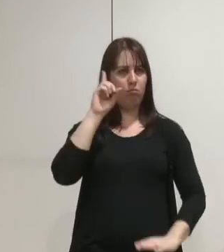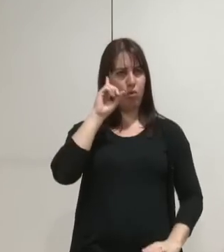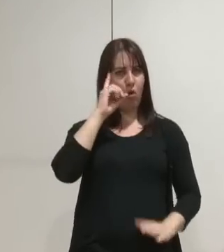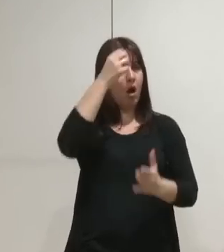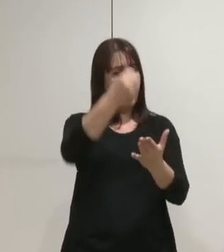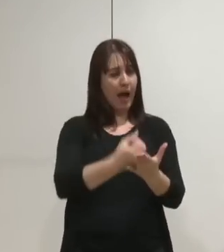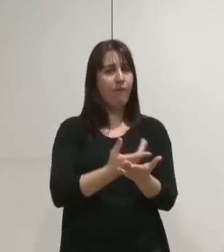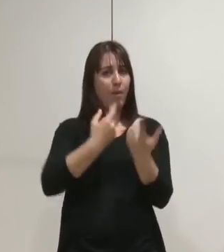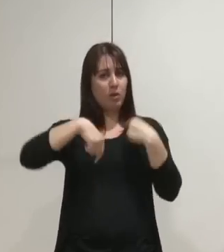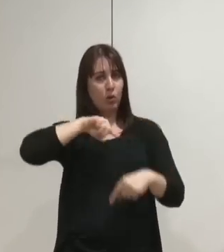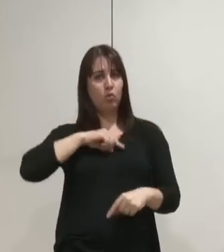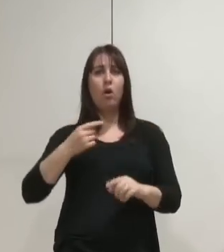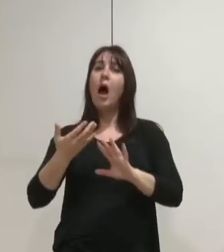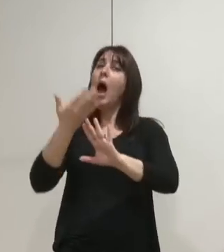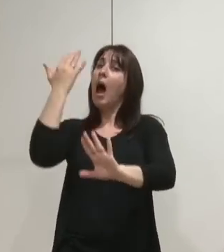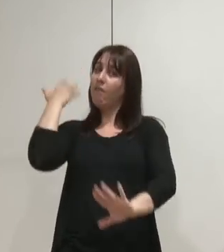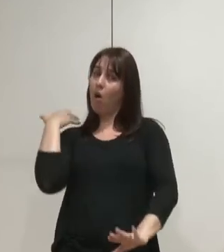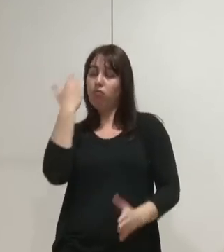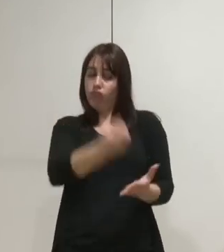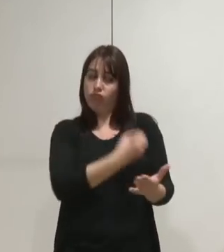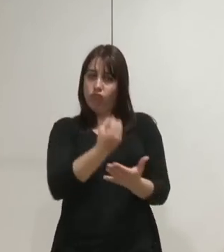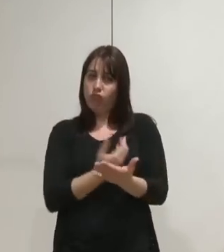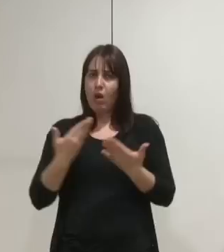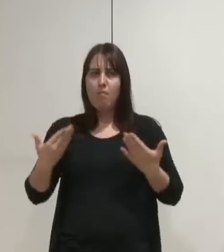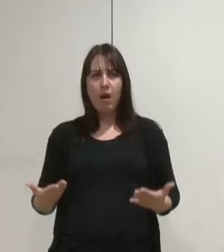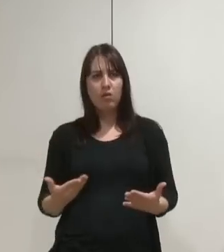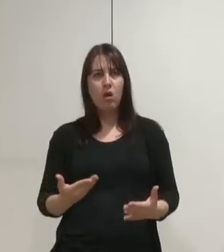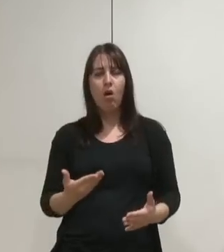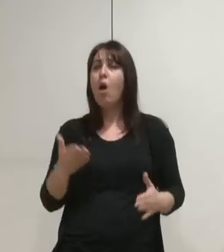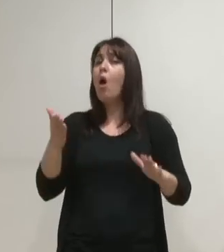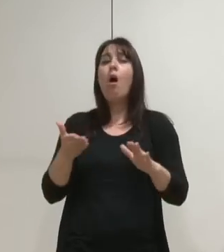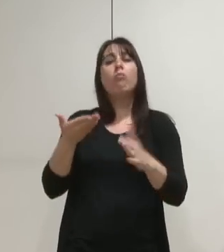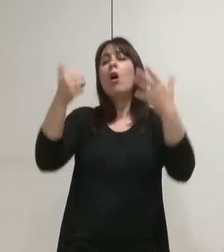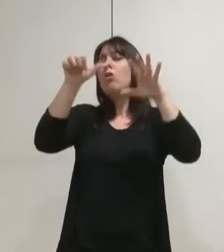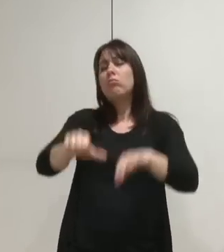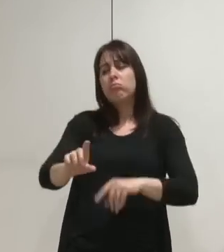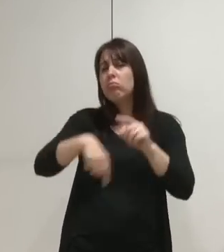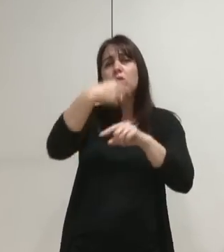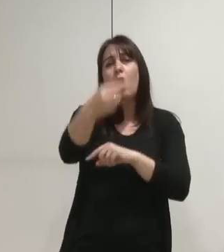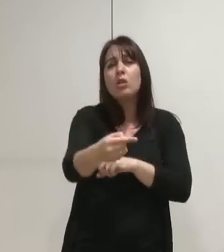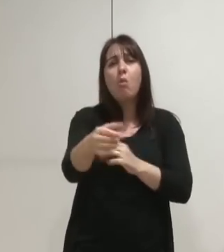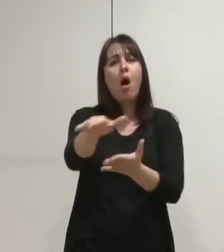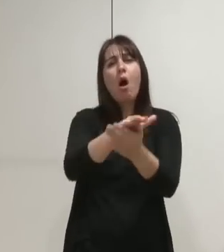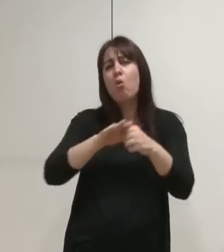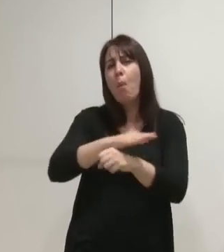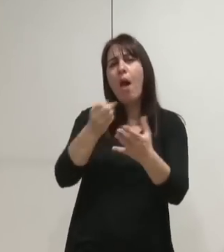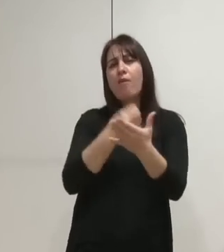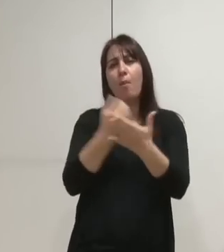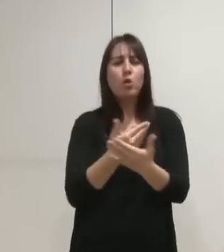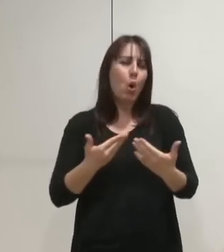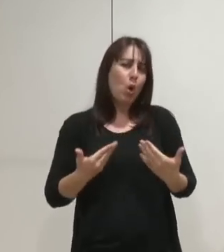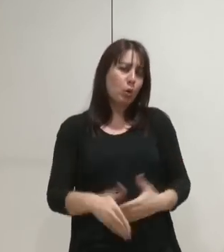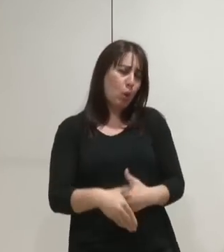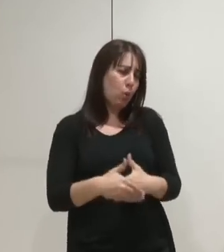d'information précédemment et vous êtes en train de nous dire que comme on aura dans 6 mois les élément complet et bien on ne peut pas avoir ce